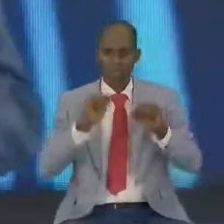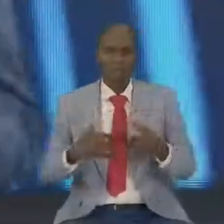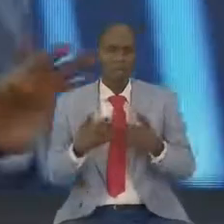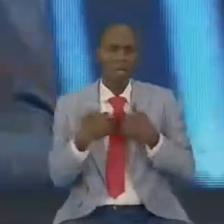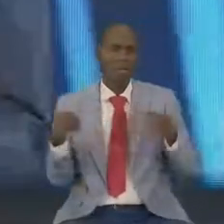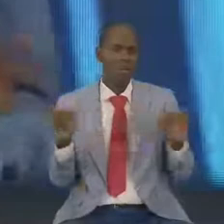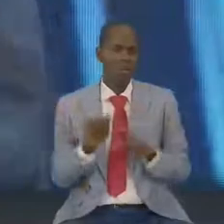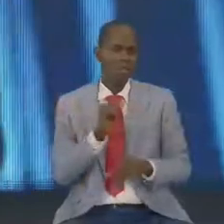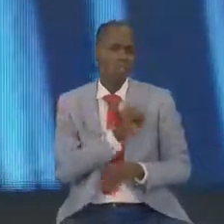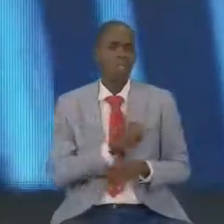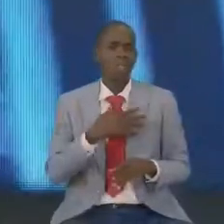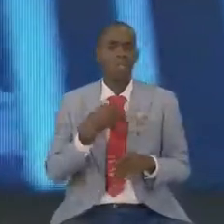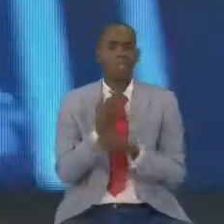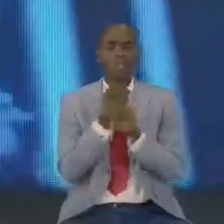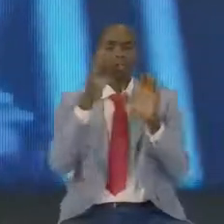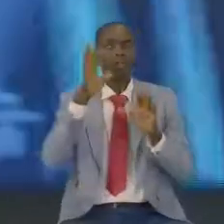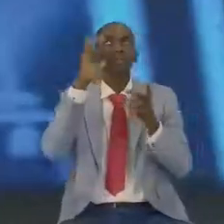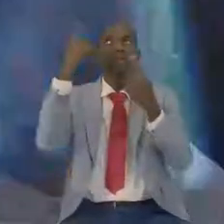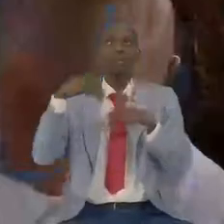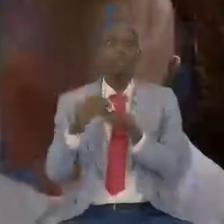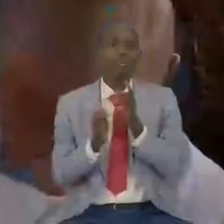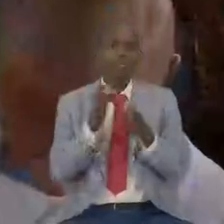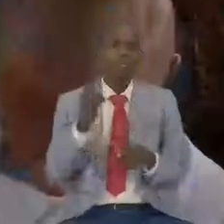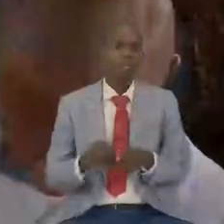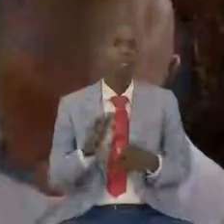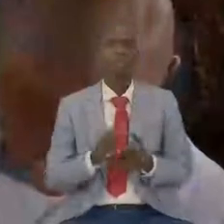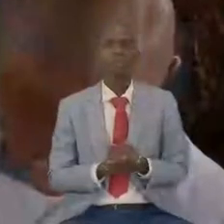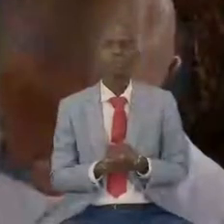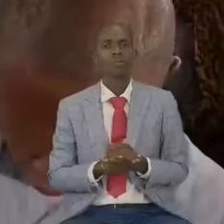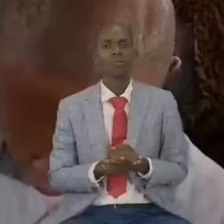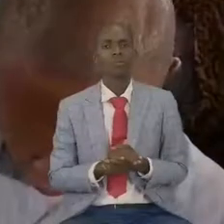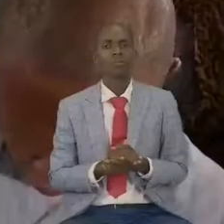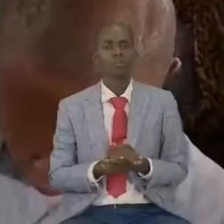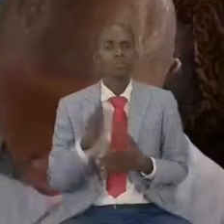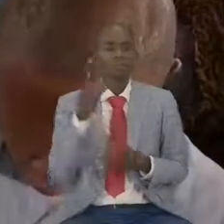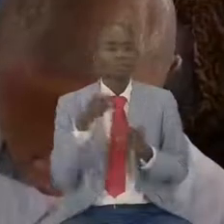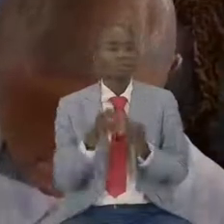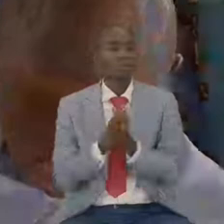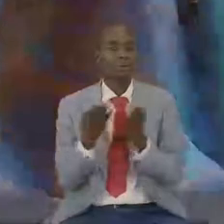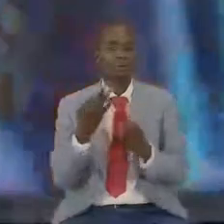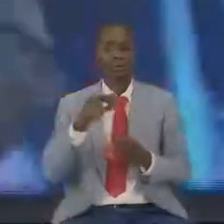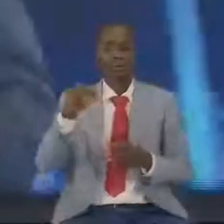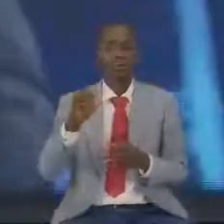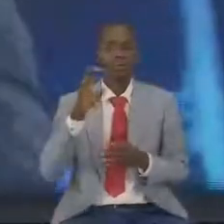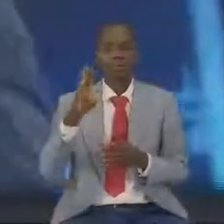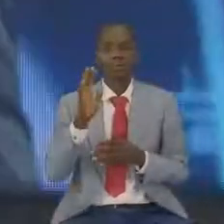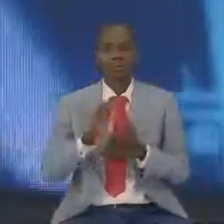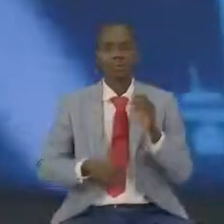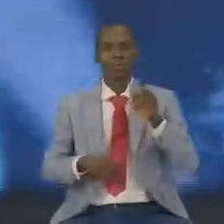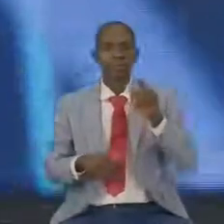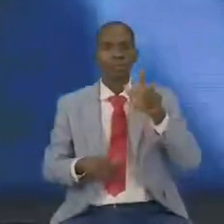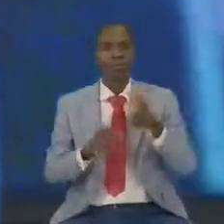attitude et le Rédempteur viendra au nom de Jésus. Voyons Job, chapitre 3,